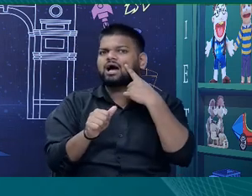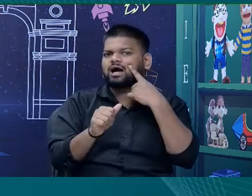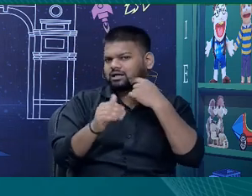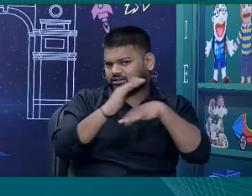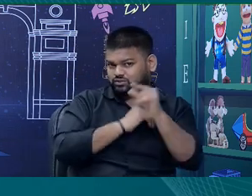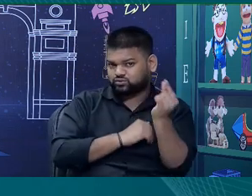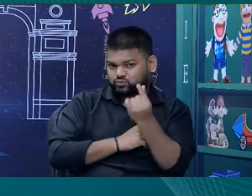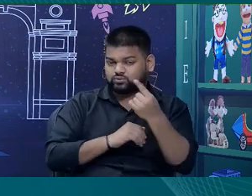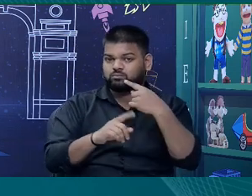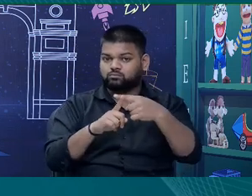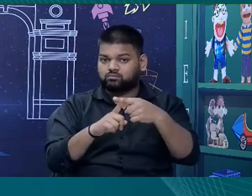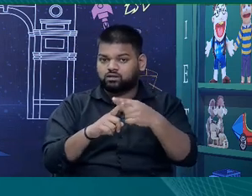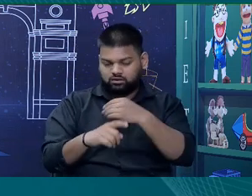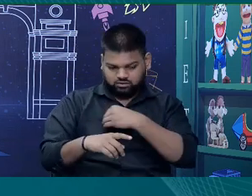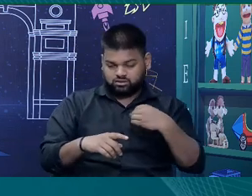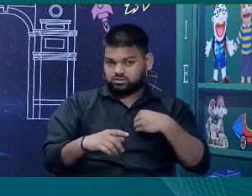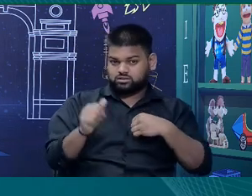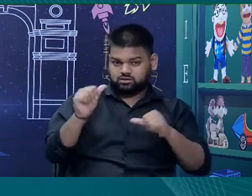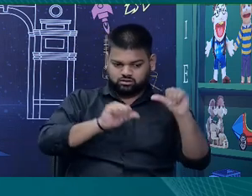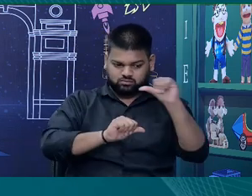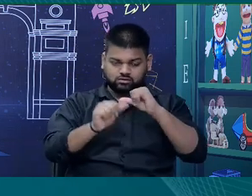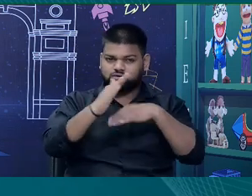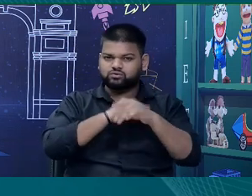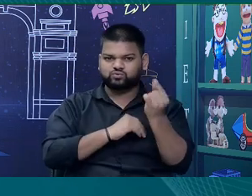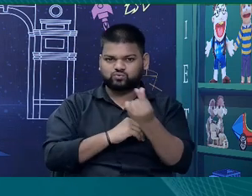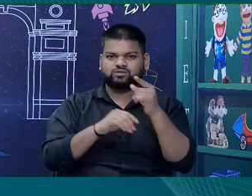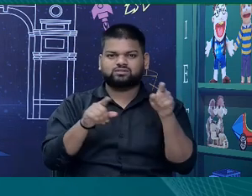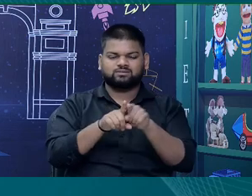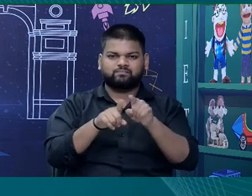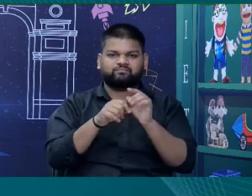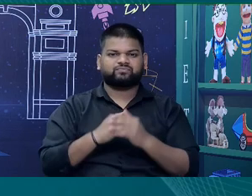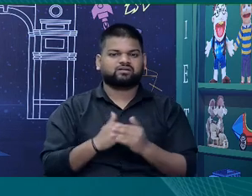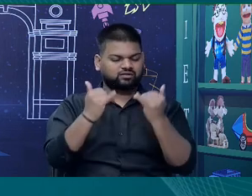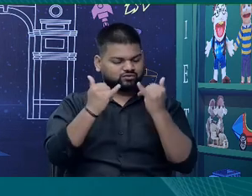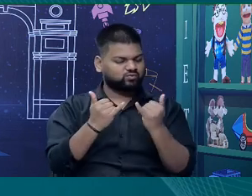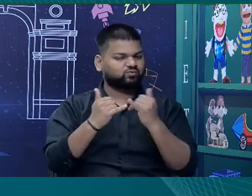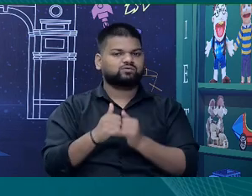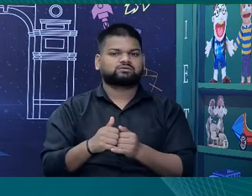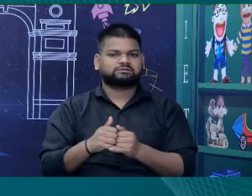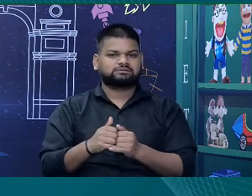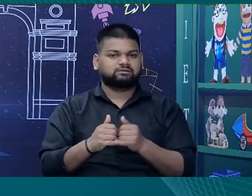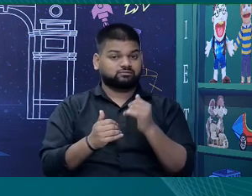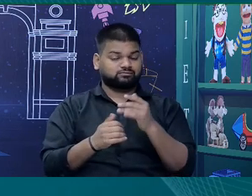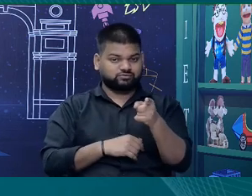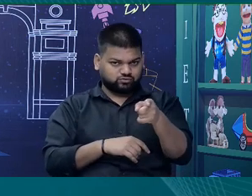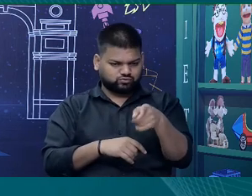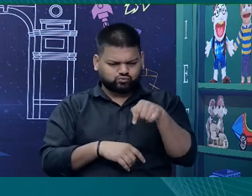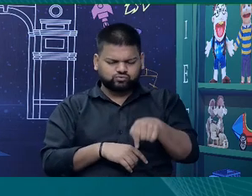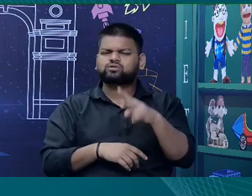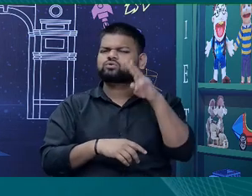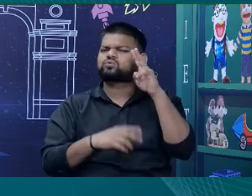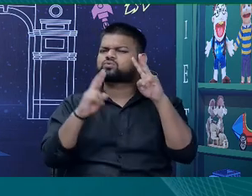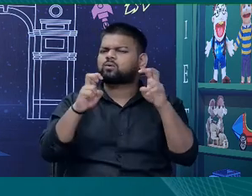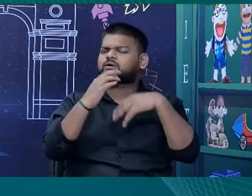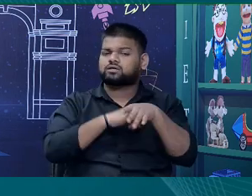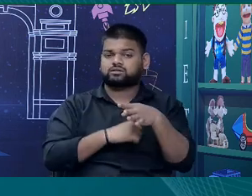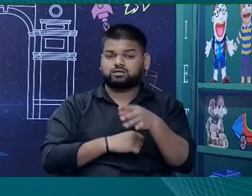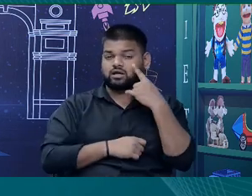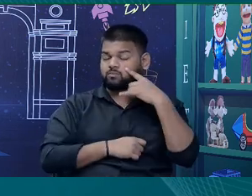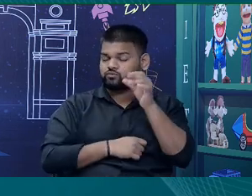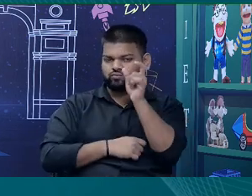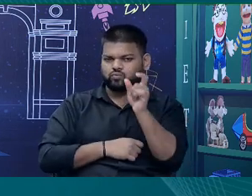और ऐसे आपको करना पड़ता है आज आज की क्लास का अपने बच्चों से आप शेर करें तो